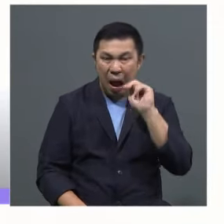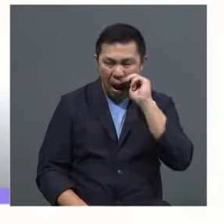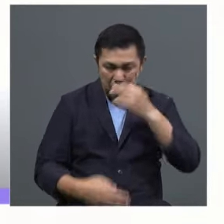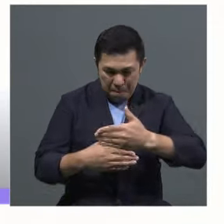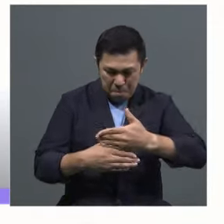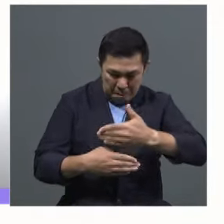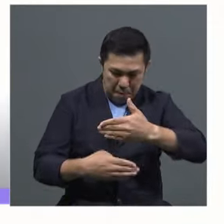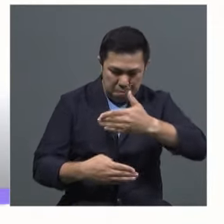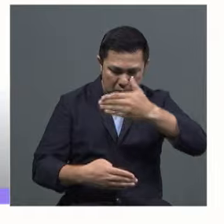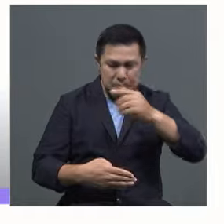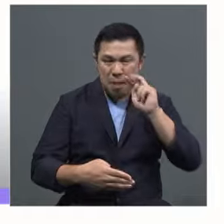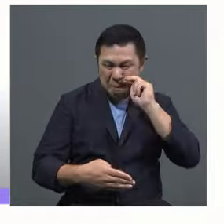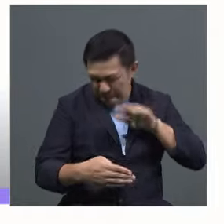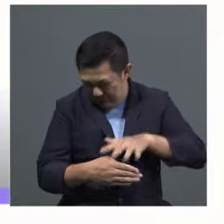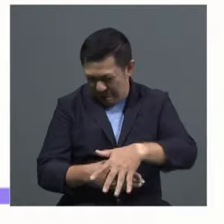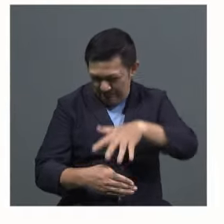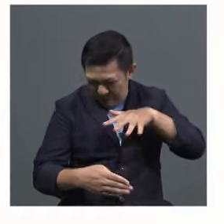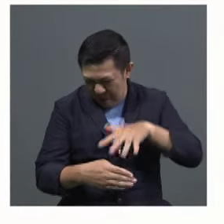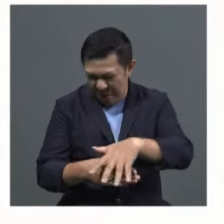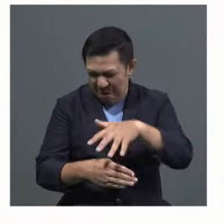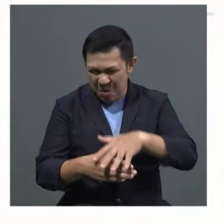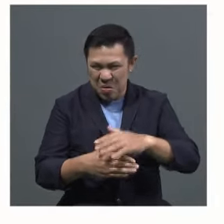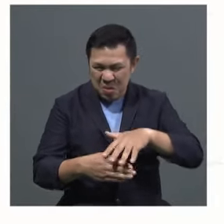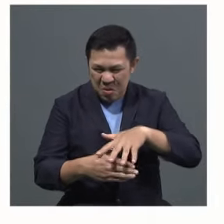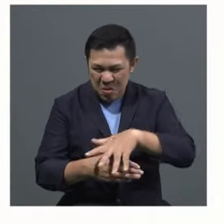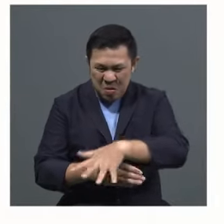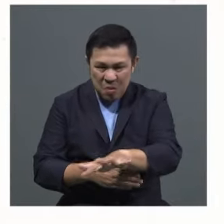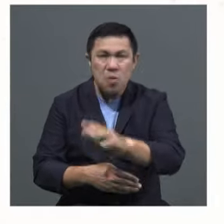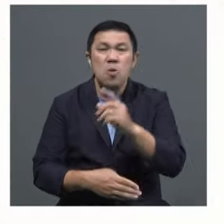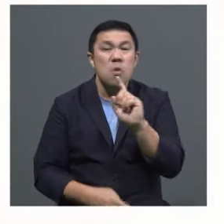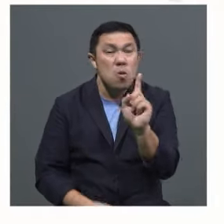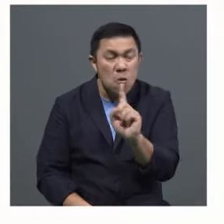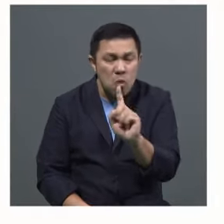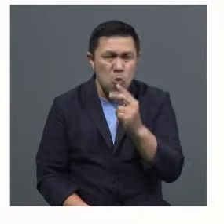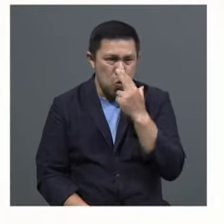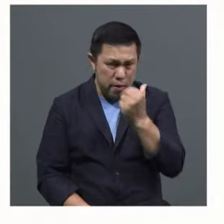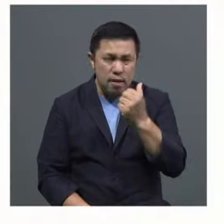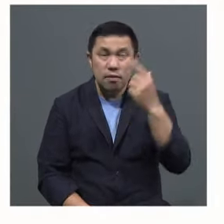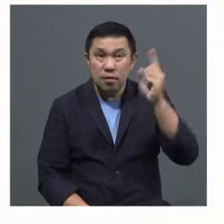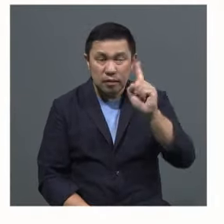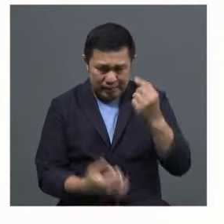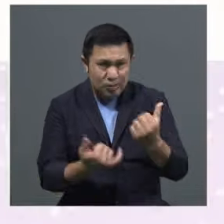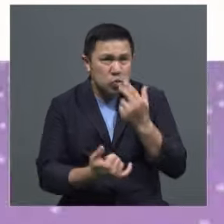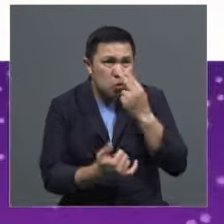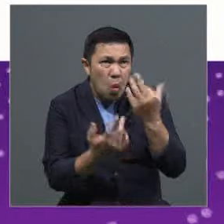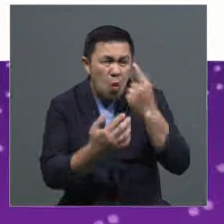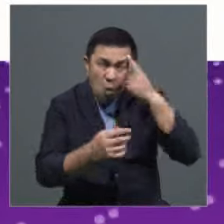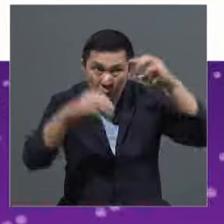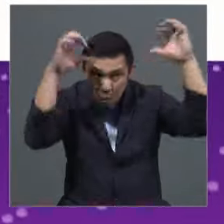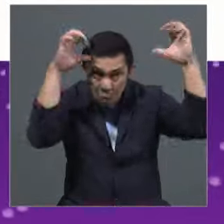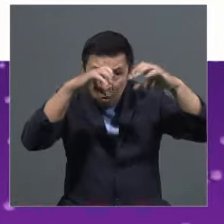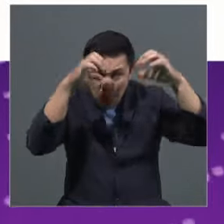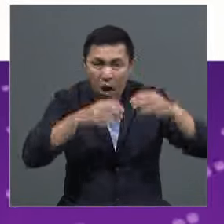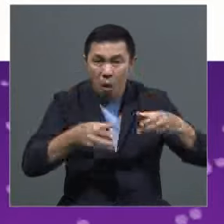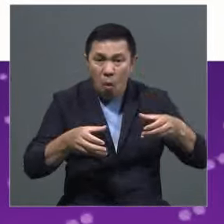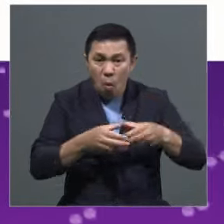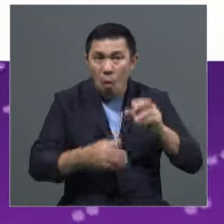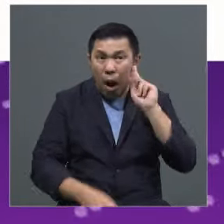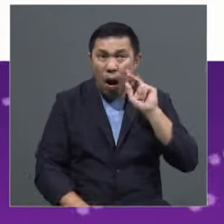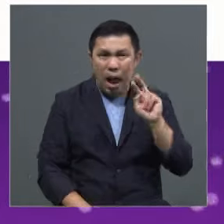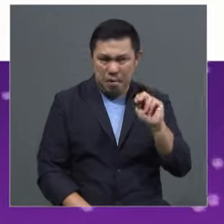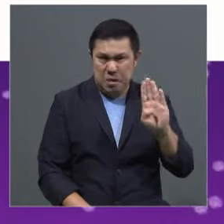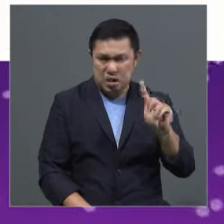ปเพิ่มขึ้นด้วยค่ะซึ่งก็จะต้องติดตามกันต่อไปนะคะโดยเฉพาะในเรื่องของพายุฝนที่อาจจะตกลงมาค่ะทีมข่าว NVT ของเราก็จะยัง